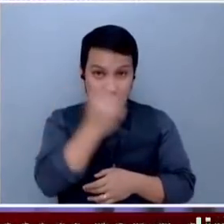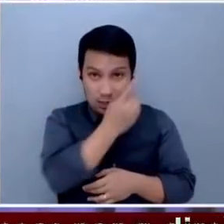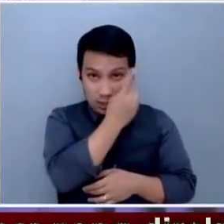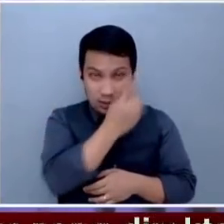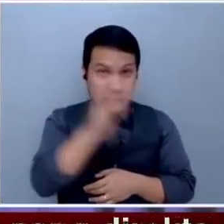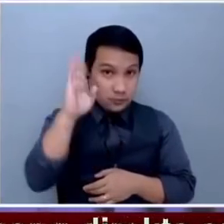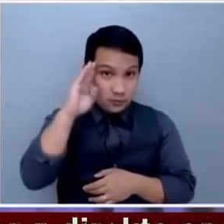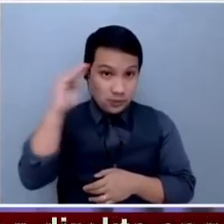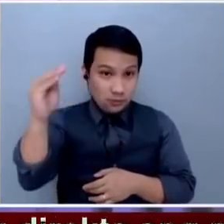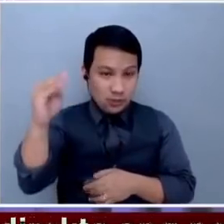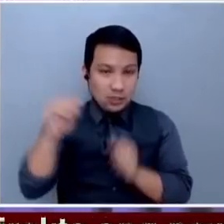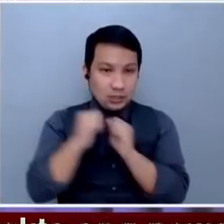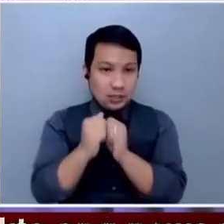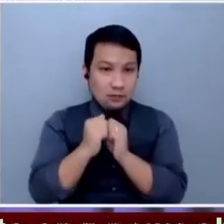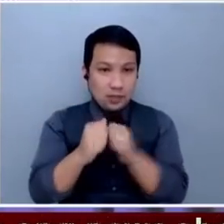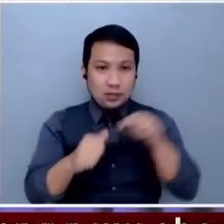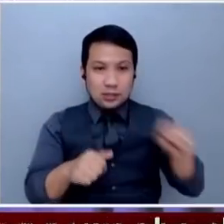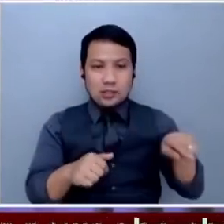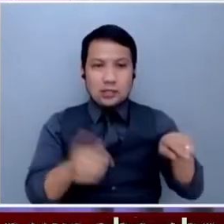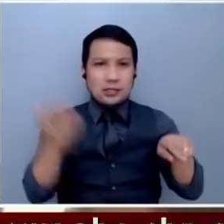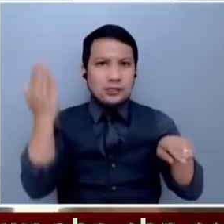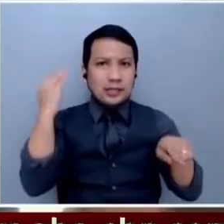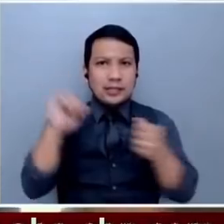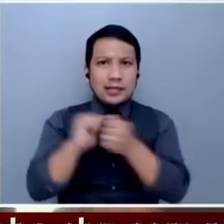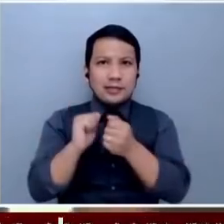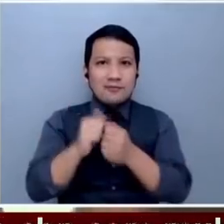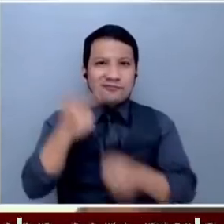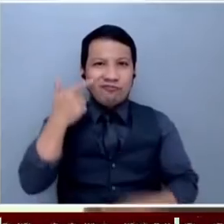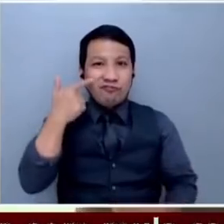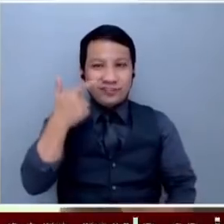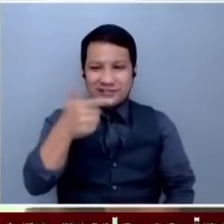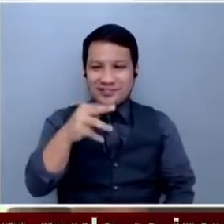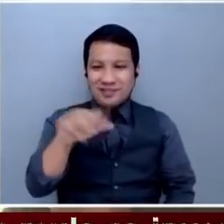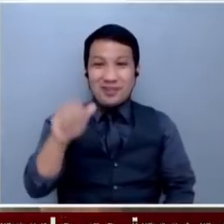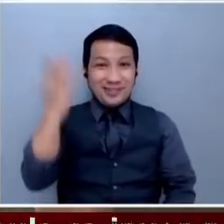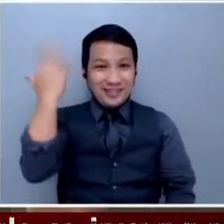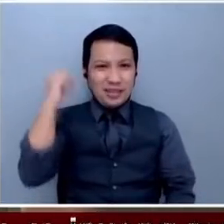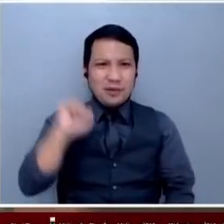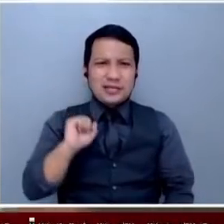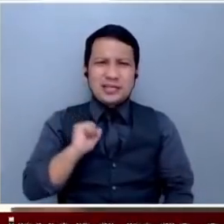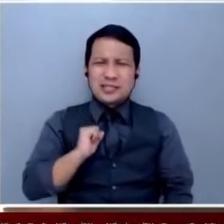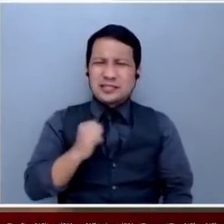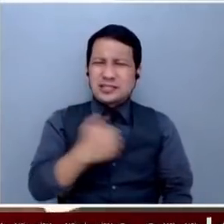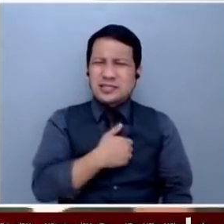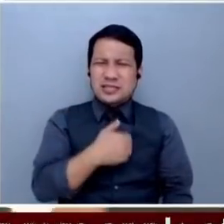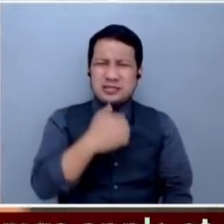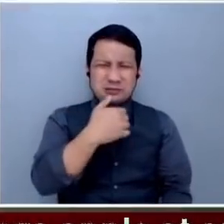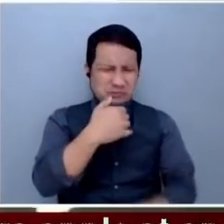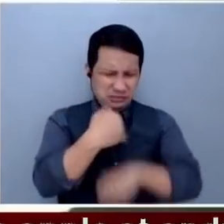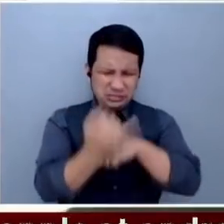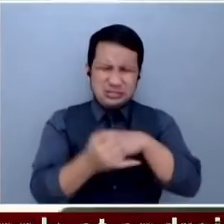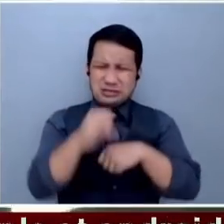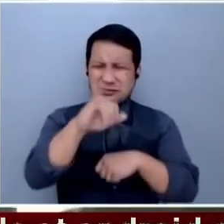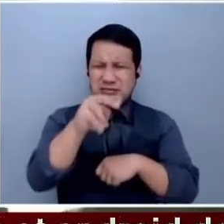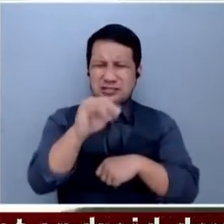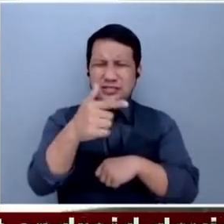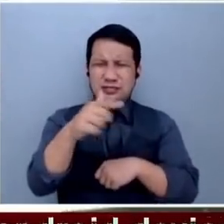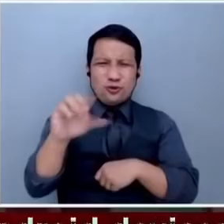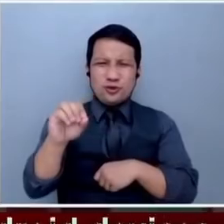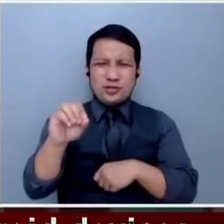sila ng kaalyado nilang dating Pangulong Gloria Arroyo at ni dating Senador Jinggoy Estrada na nasa senatorial ticket